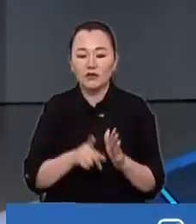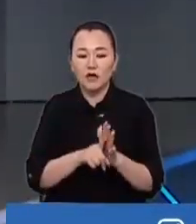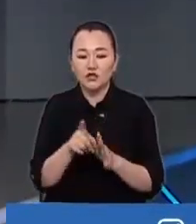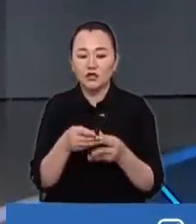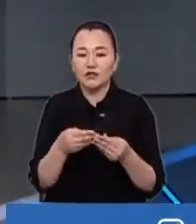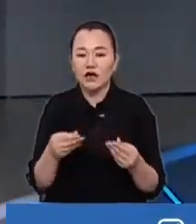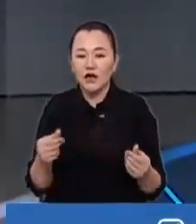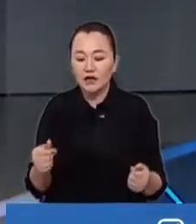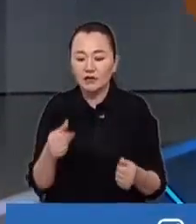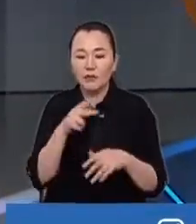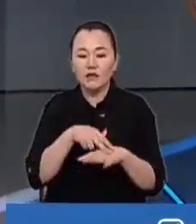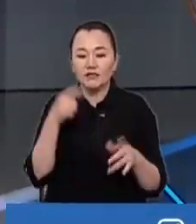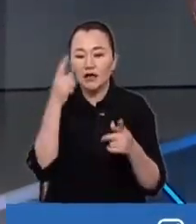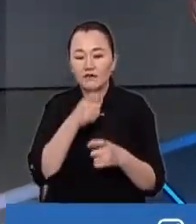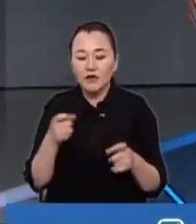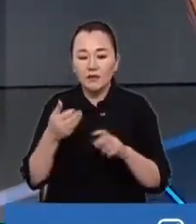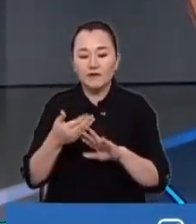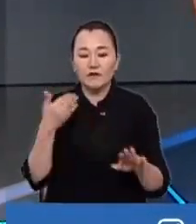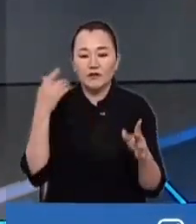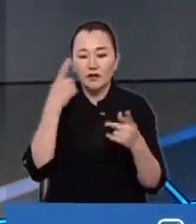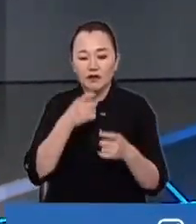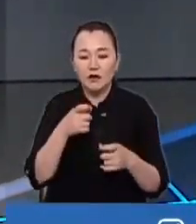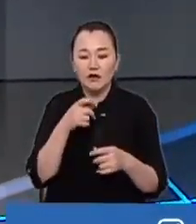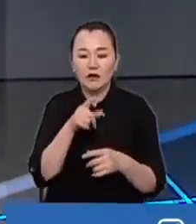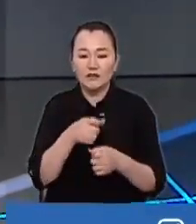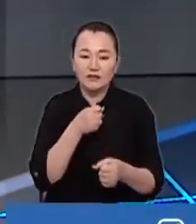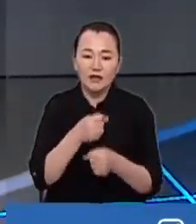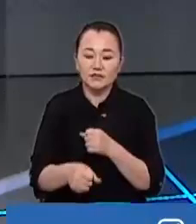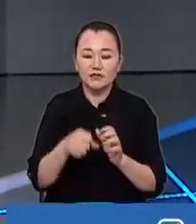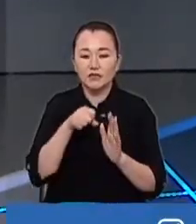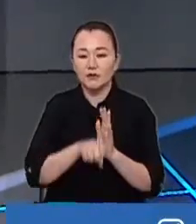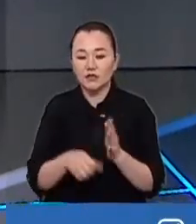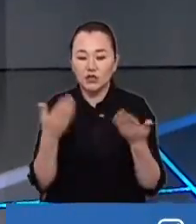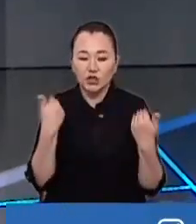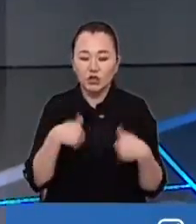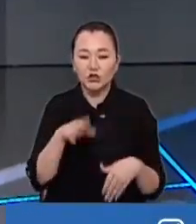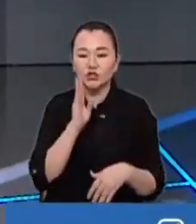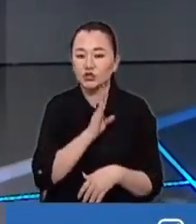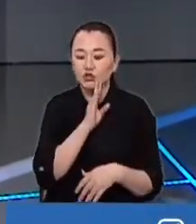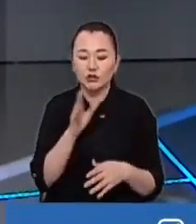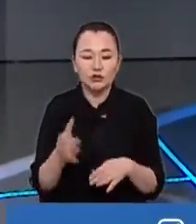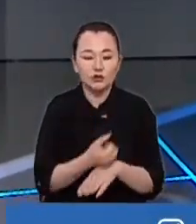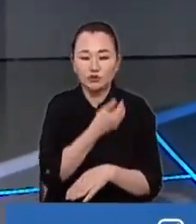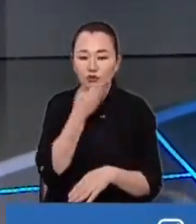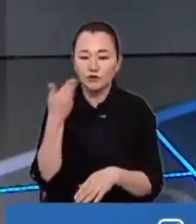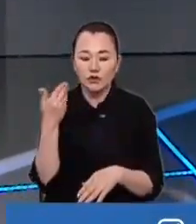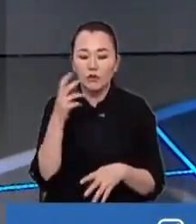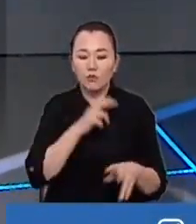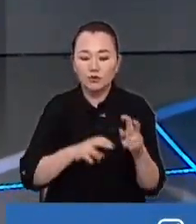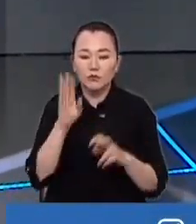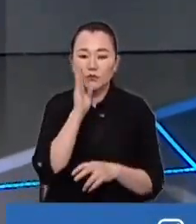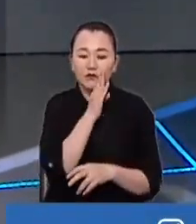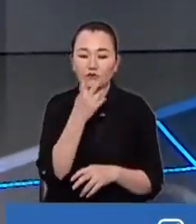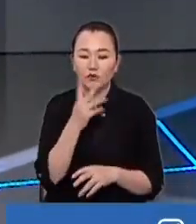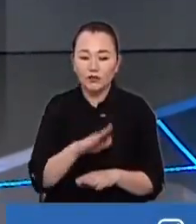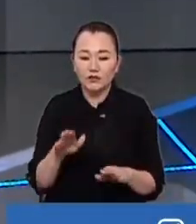таять полиция заявили что по предварительным данным признаков насильственной смерти на теле женщины не обнаружена поиски матери